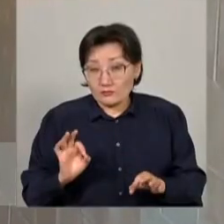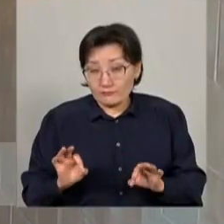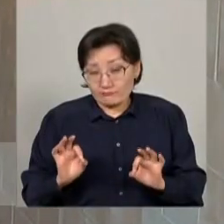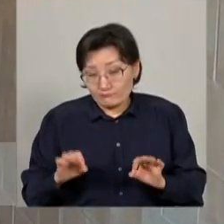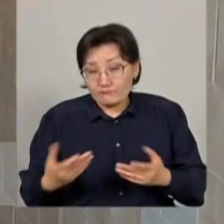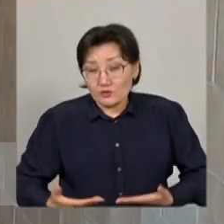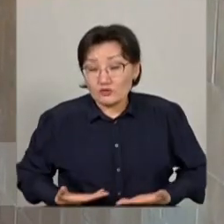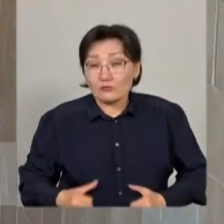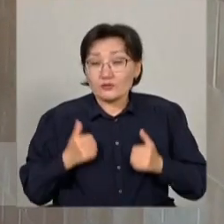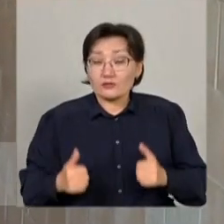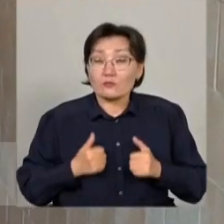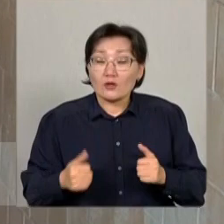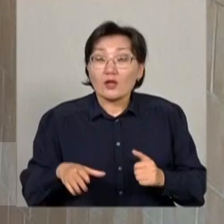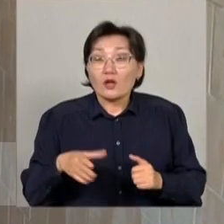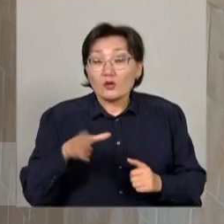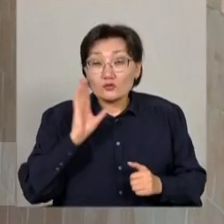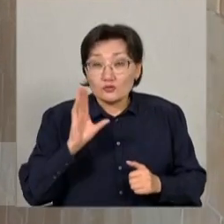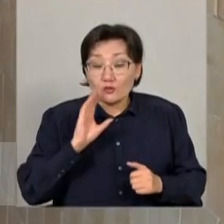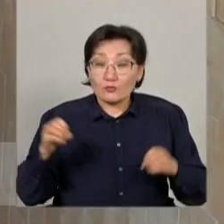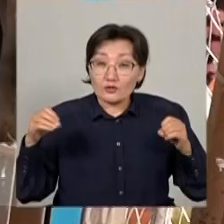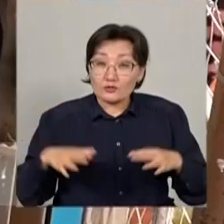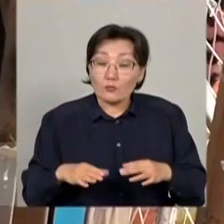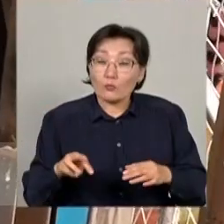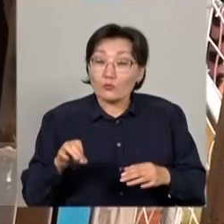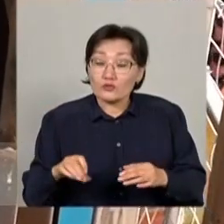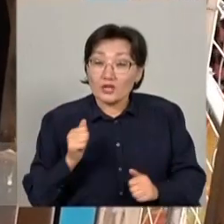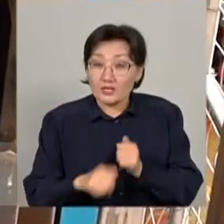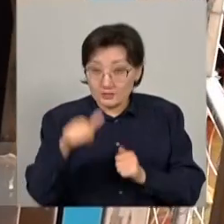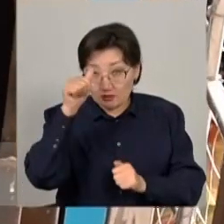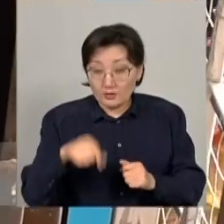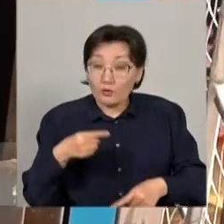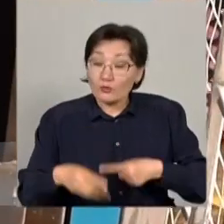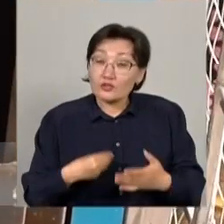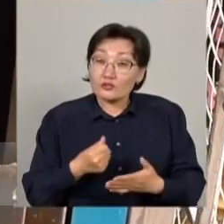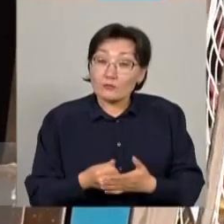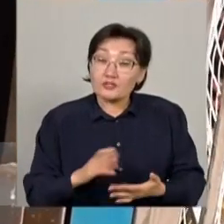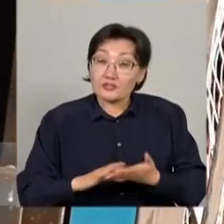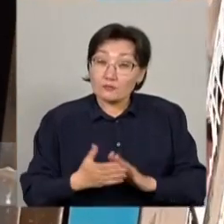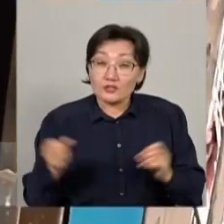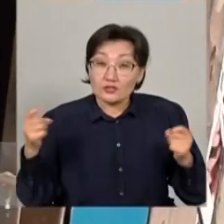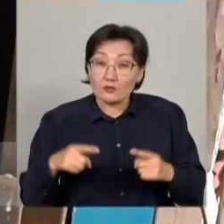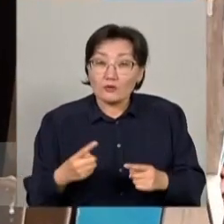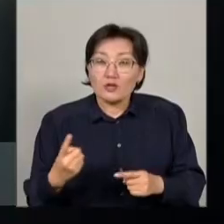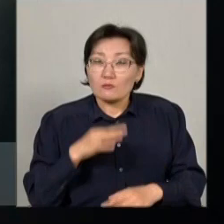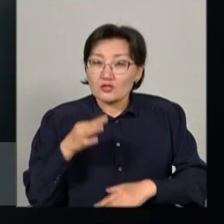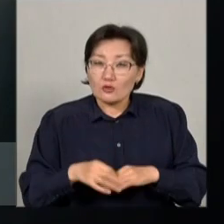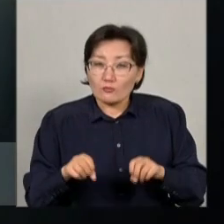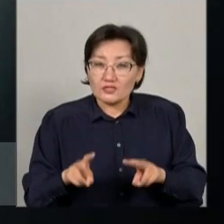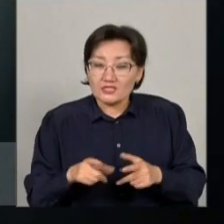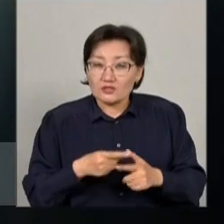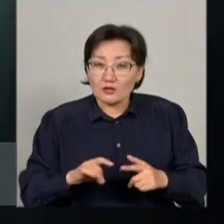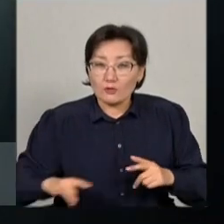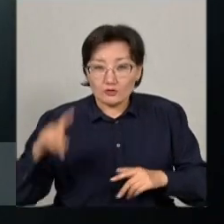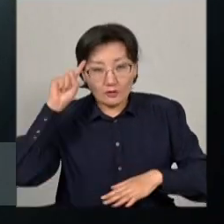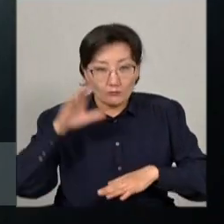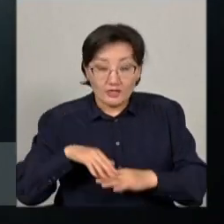Мұндағы халық су, жарық, қоқыс үшін ай сайын тұрақты түрде ақша төлеп отырады. Олар осы уақытқа дейін жағдайымызды біліп, бірде-бір жауапты маман не аудан